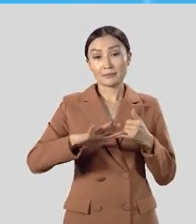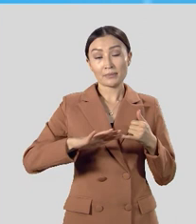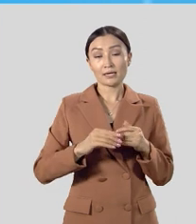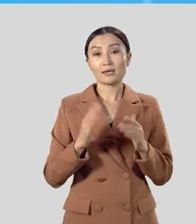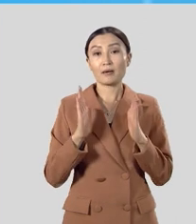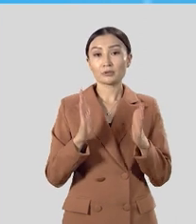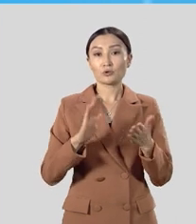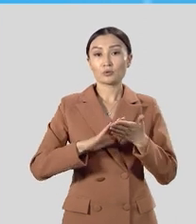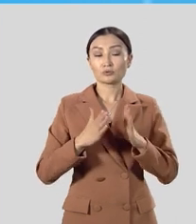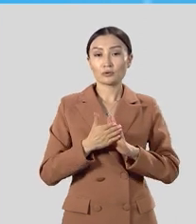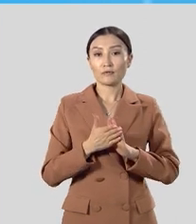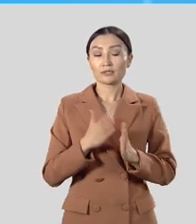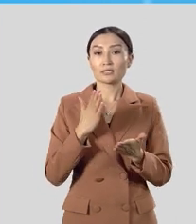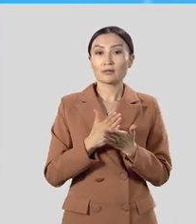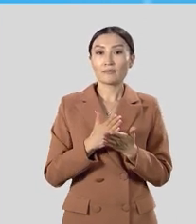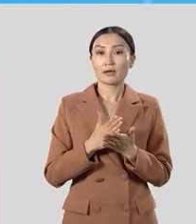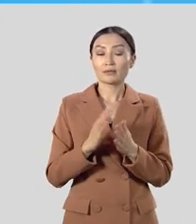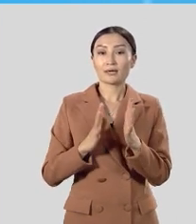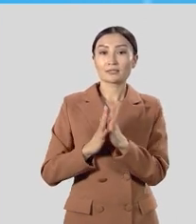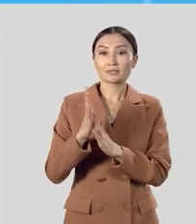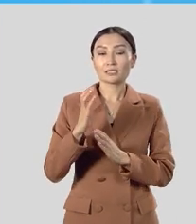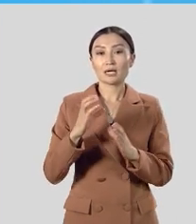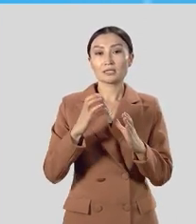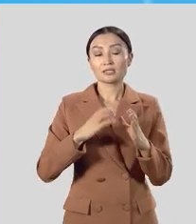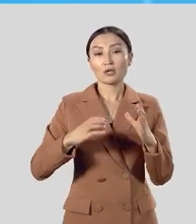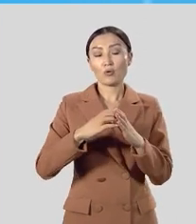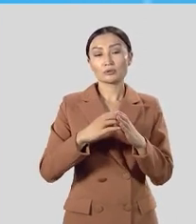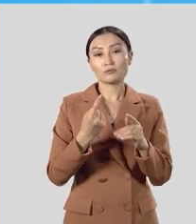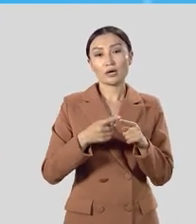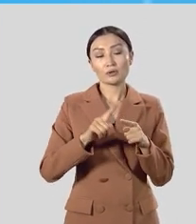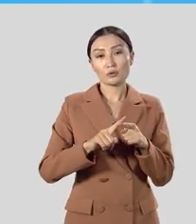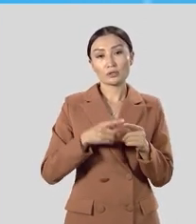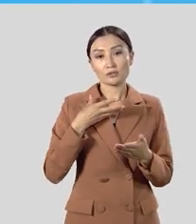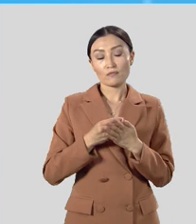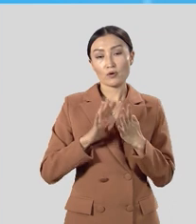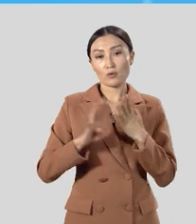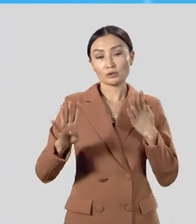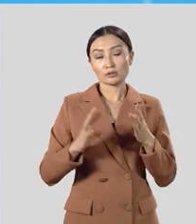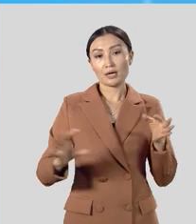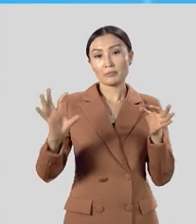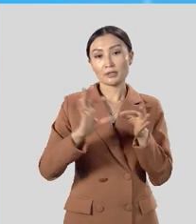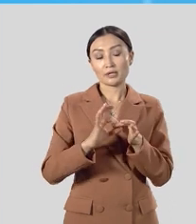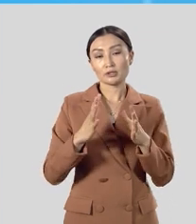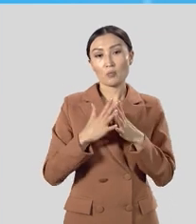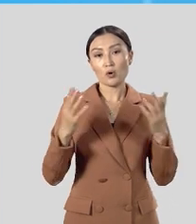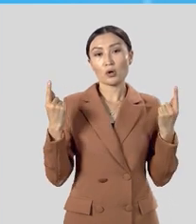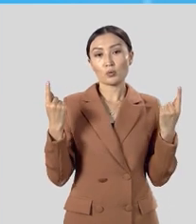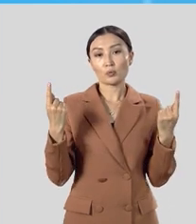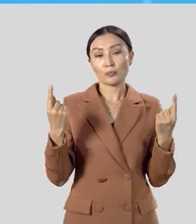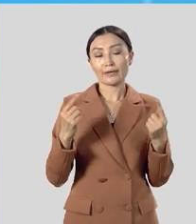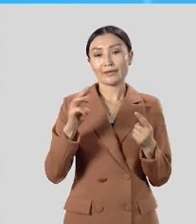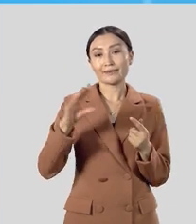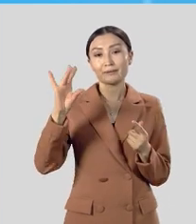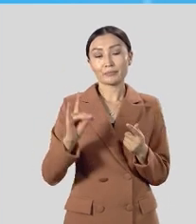в определенных условиях, составляют растительные сообщества, которые, в свою очередь, объединяются в более крупные типы